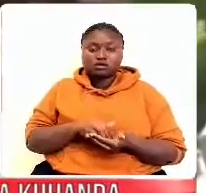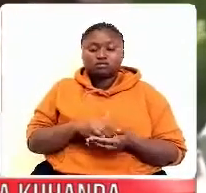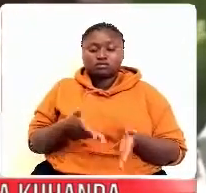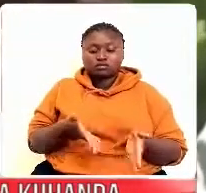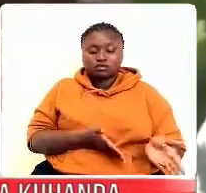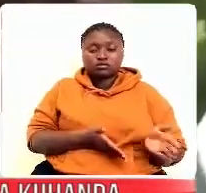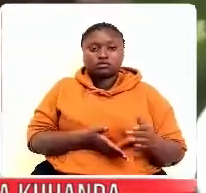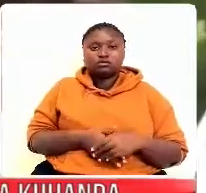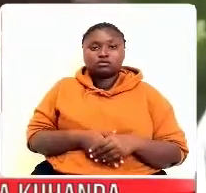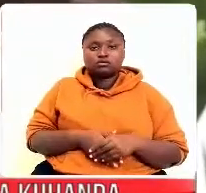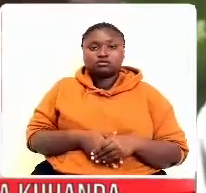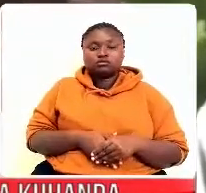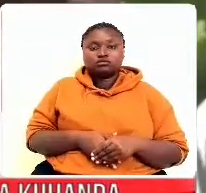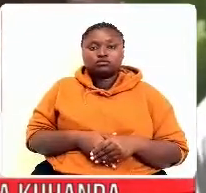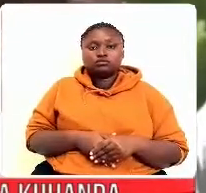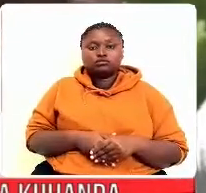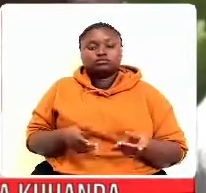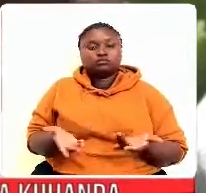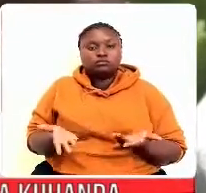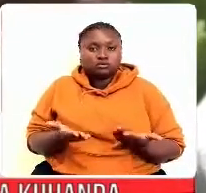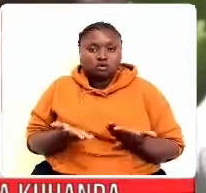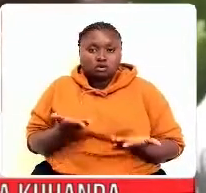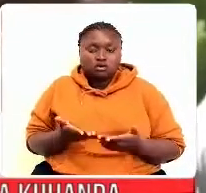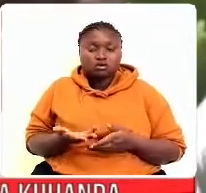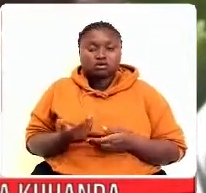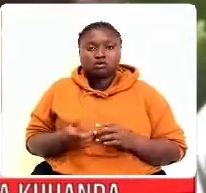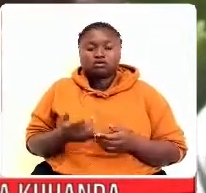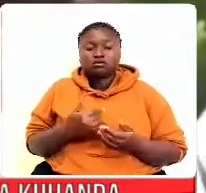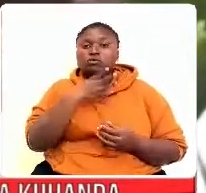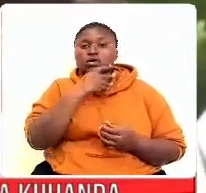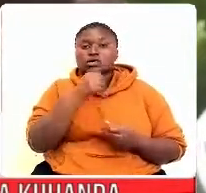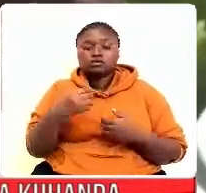na unless unataka